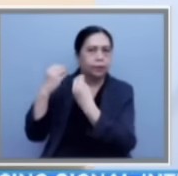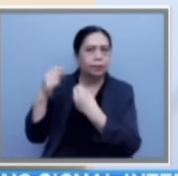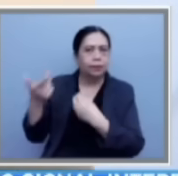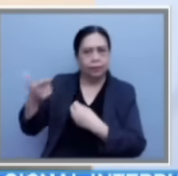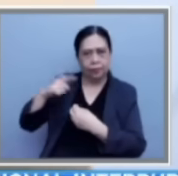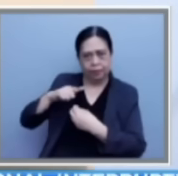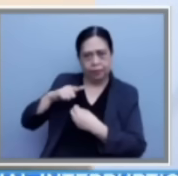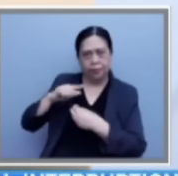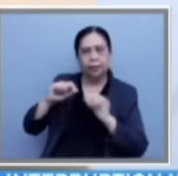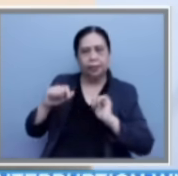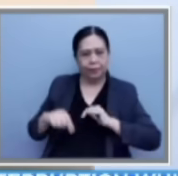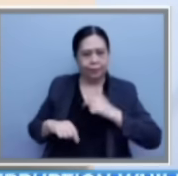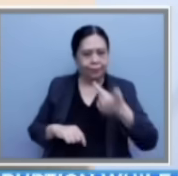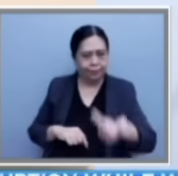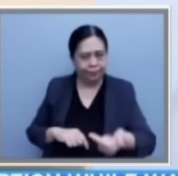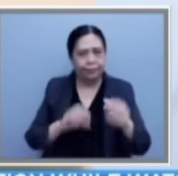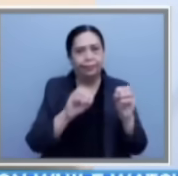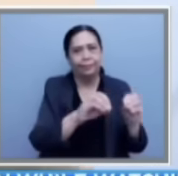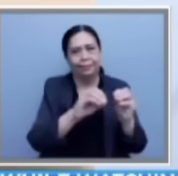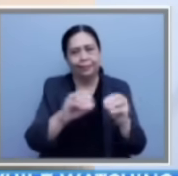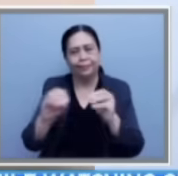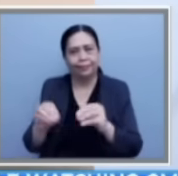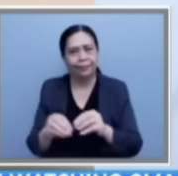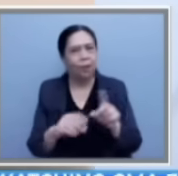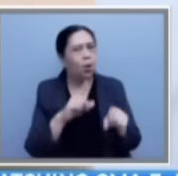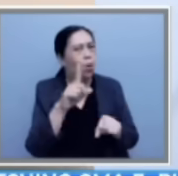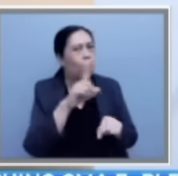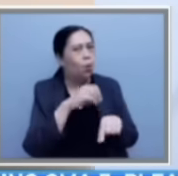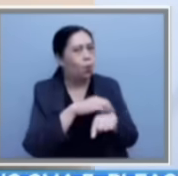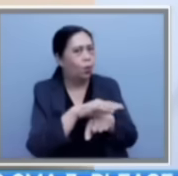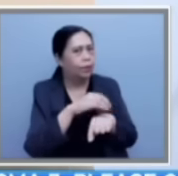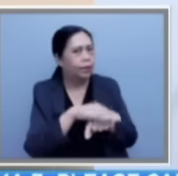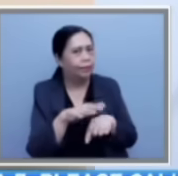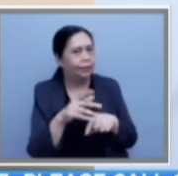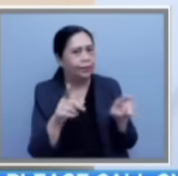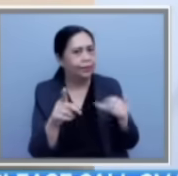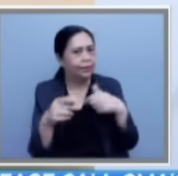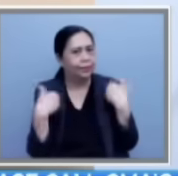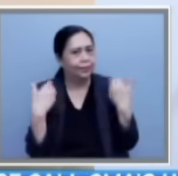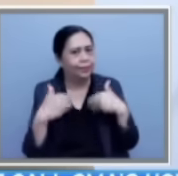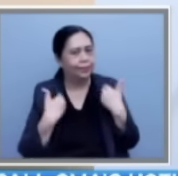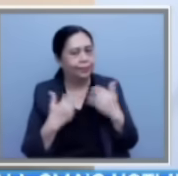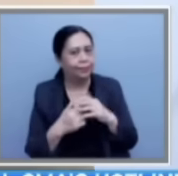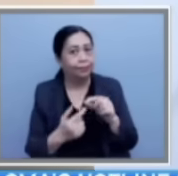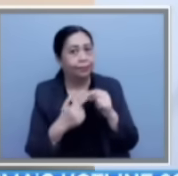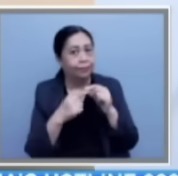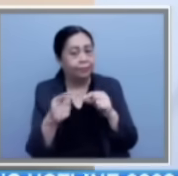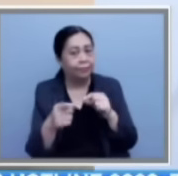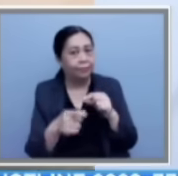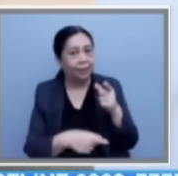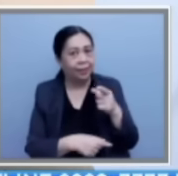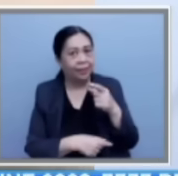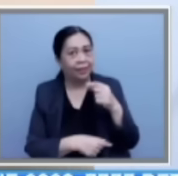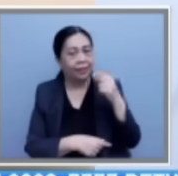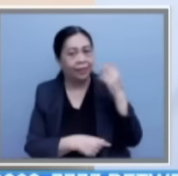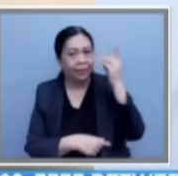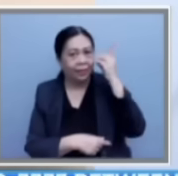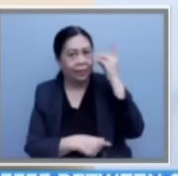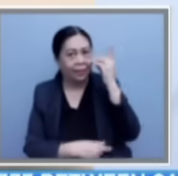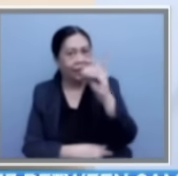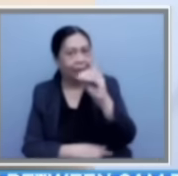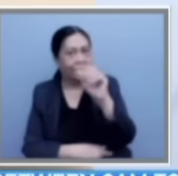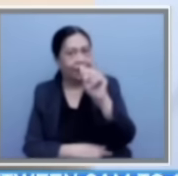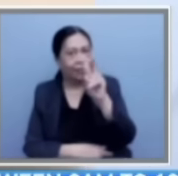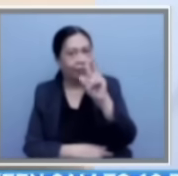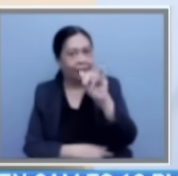ginagawa namin tinuturuan ano yung mga advice advice niyo sa mga baguhan lalo na kay David lalo na kay David kasi first time niya